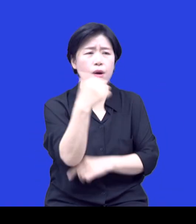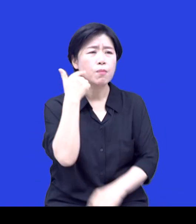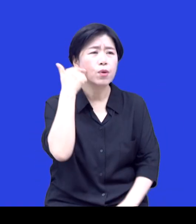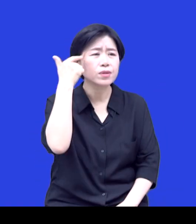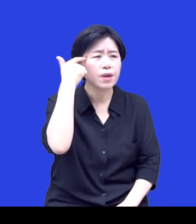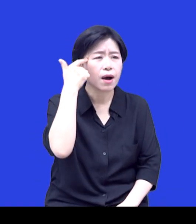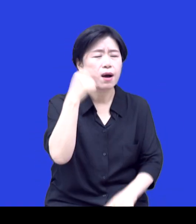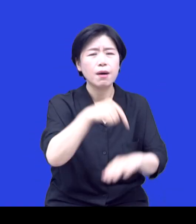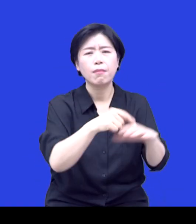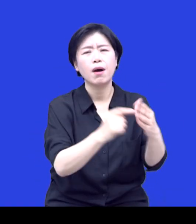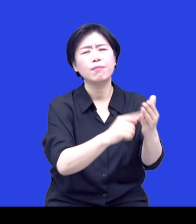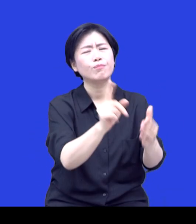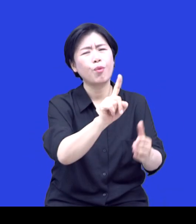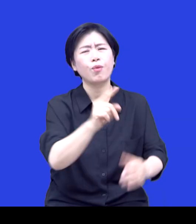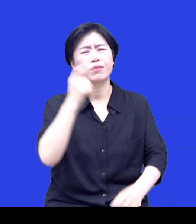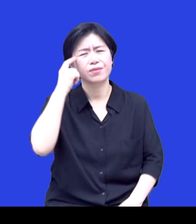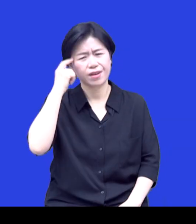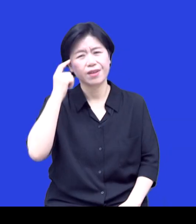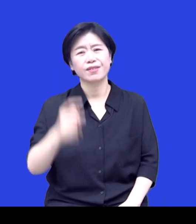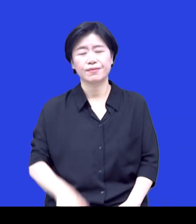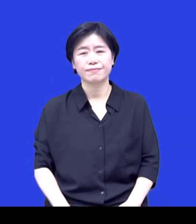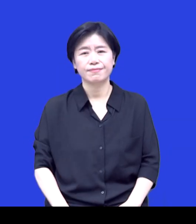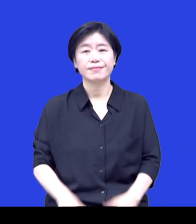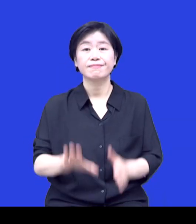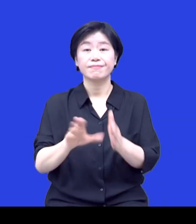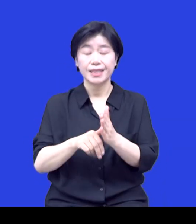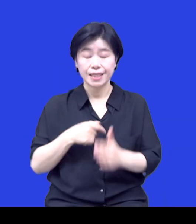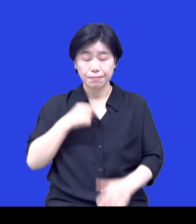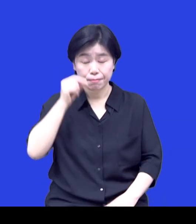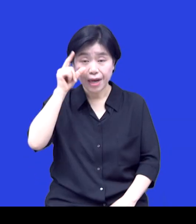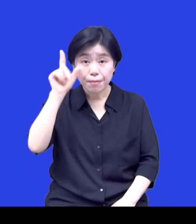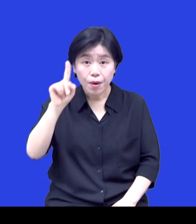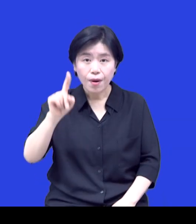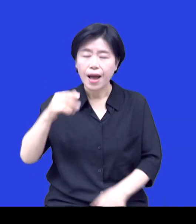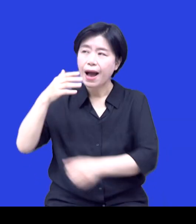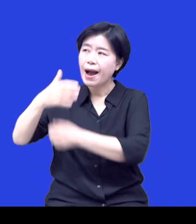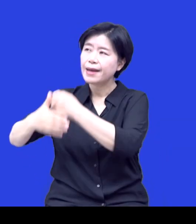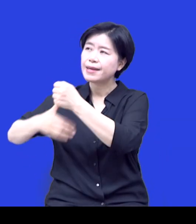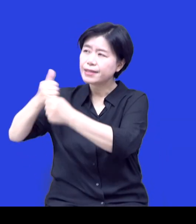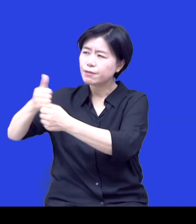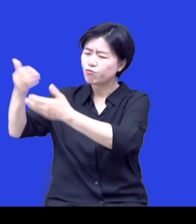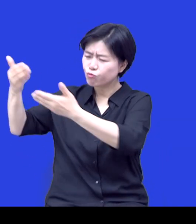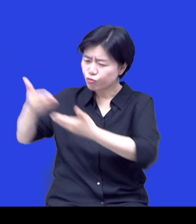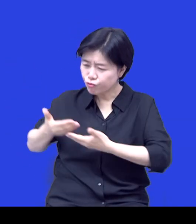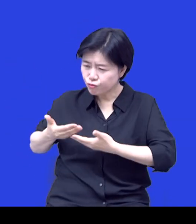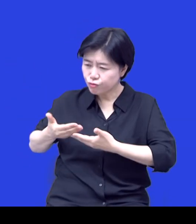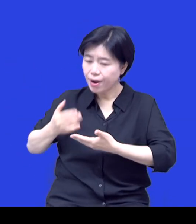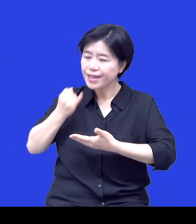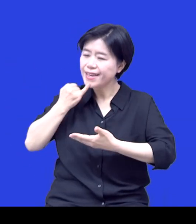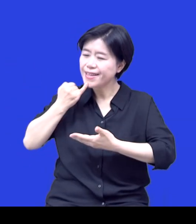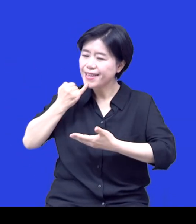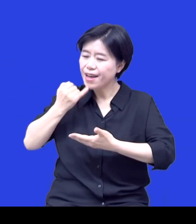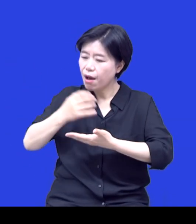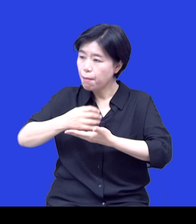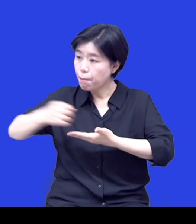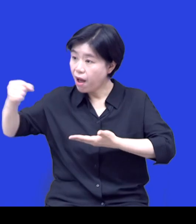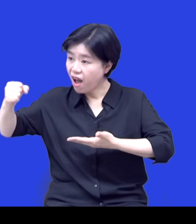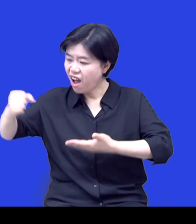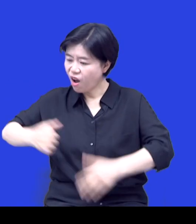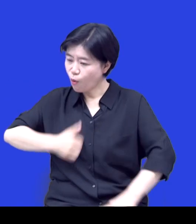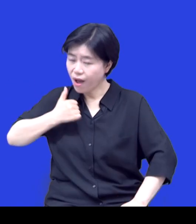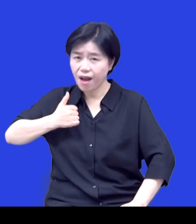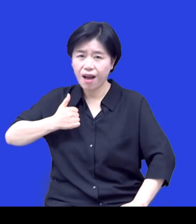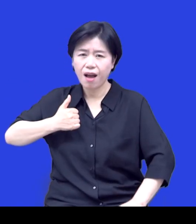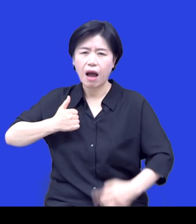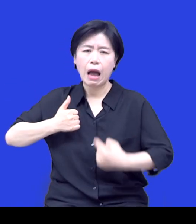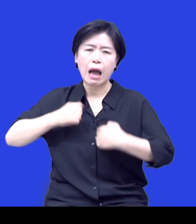이도 여호와시오 가져가신 이도 여호와시는구나. 나 이때까지 하나님의 덧셈은 당연시하고 하나님의 뺄셈에 대해서 화를 냈었는데